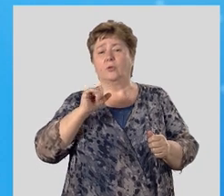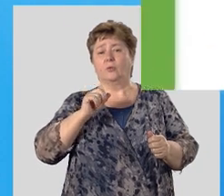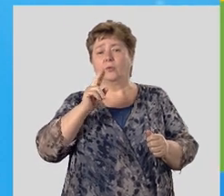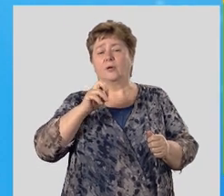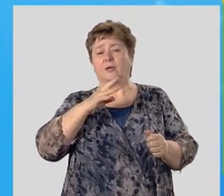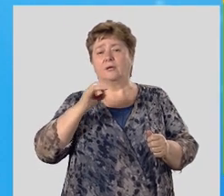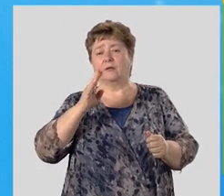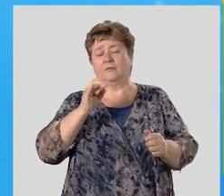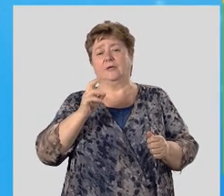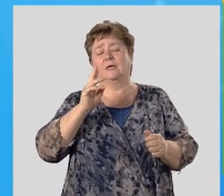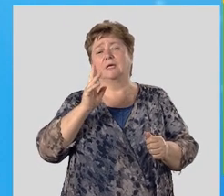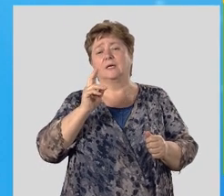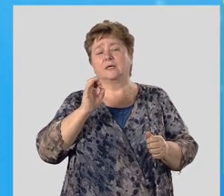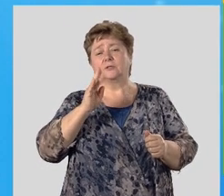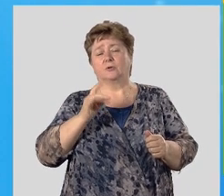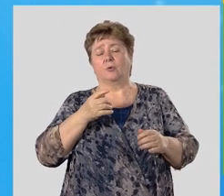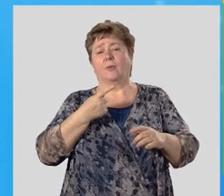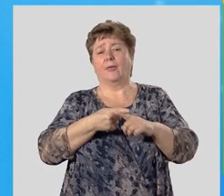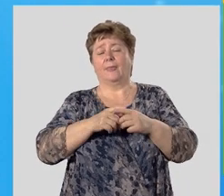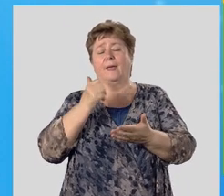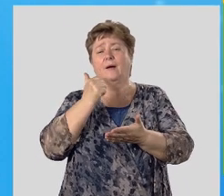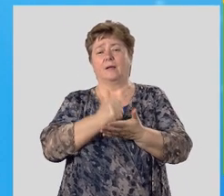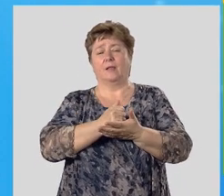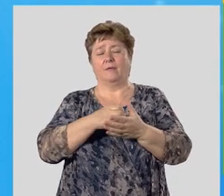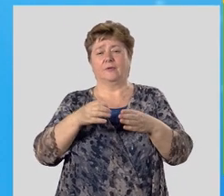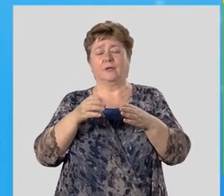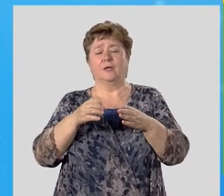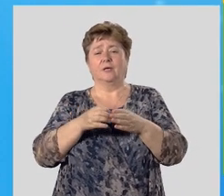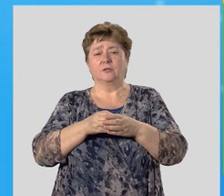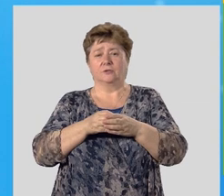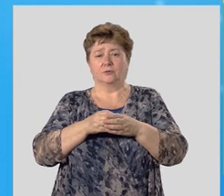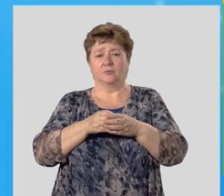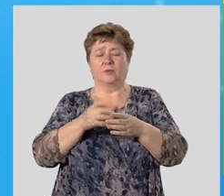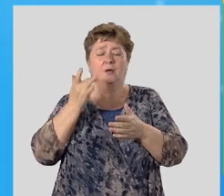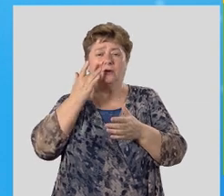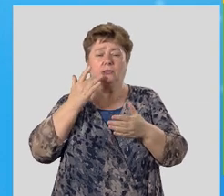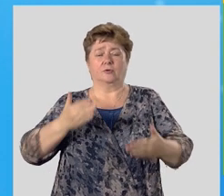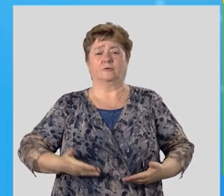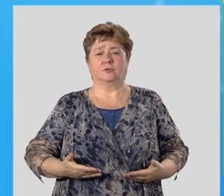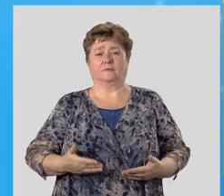нуклеиновые кислоты – это основные компоненты живого.